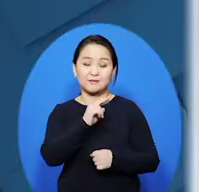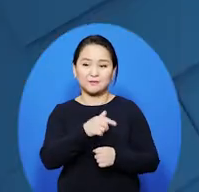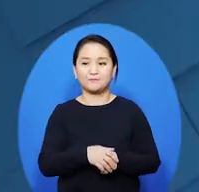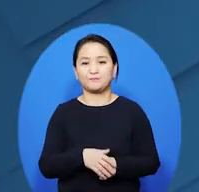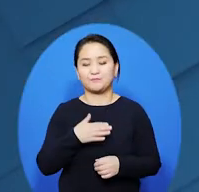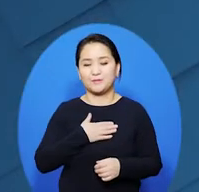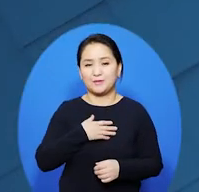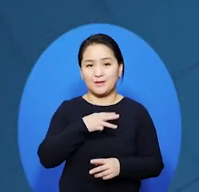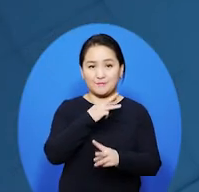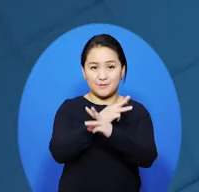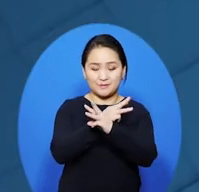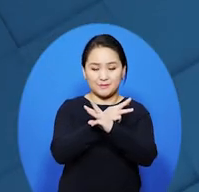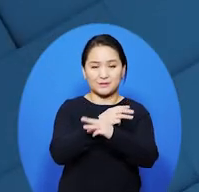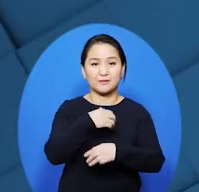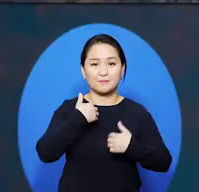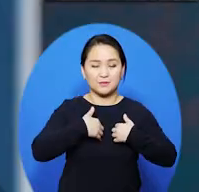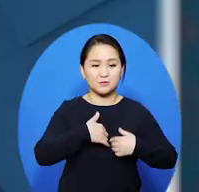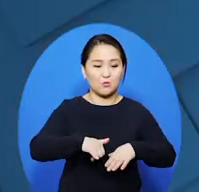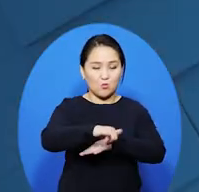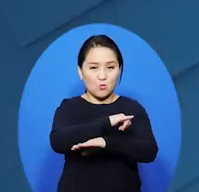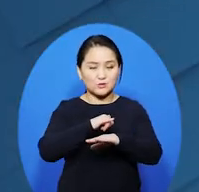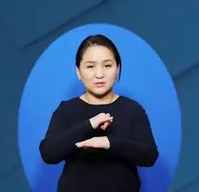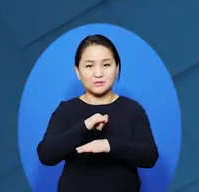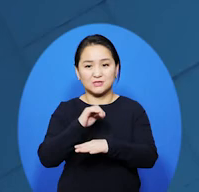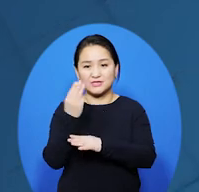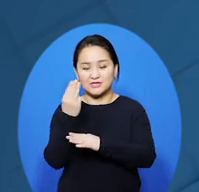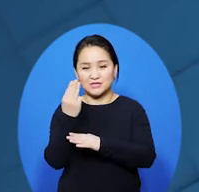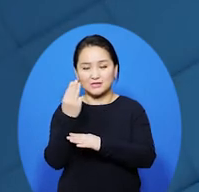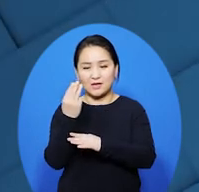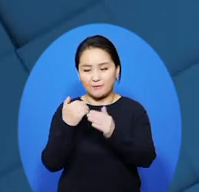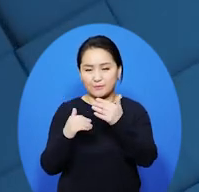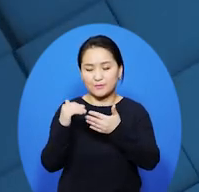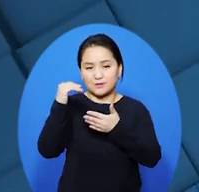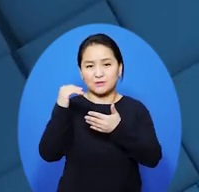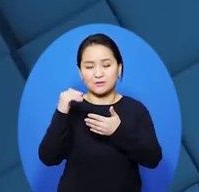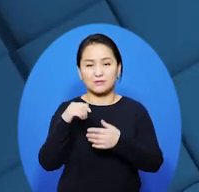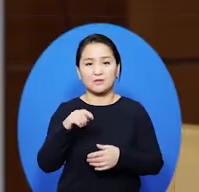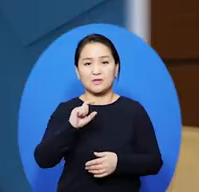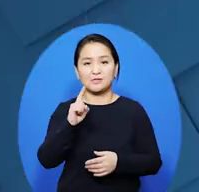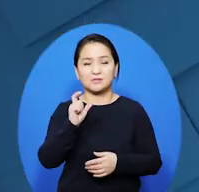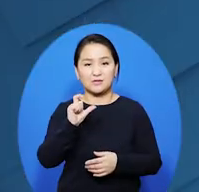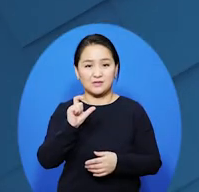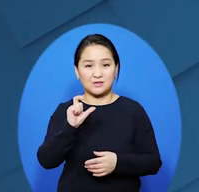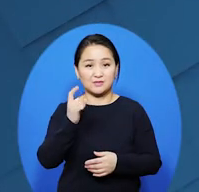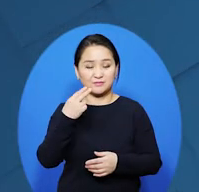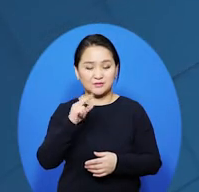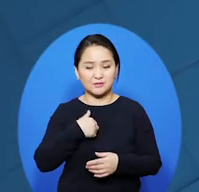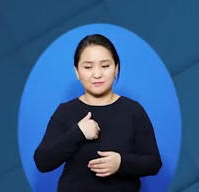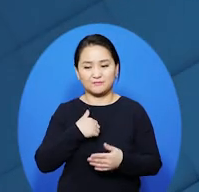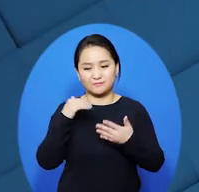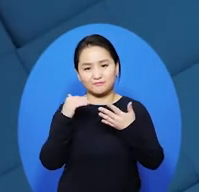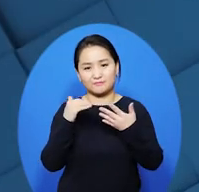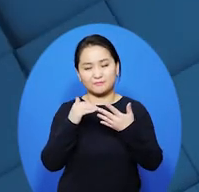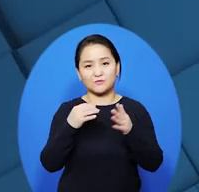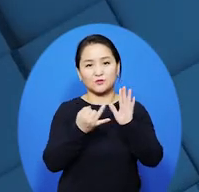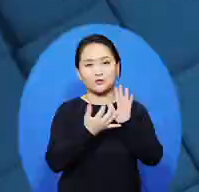Жишээлбэл ярих юм бол манай математикийн багш бол улсын эстэрэг шалгалтын хамгийн өндөр үнэлгээ рекорд эзэмшдэг багш байна. Одоо эстэрэг шалгалт